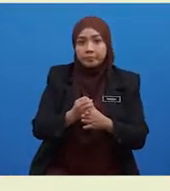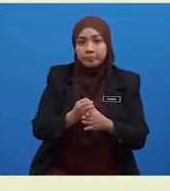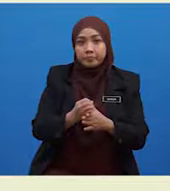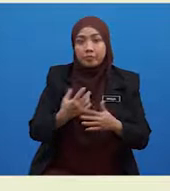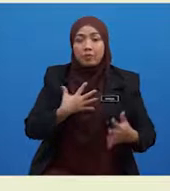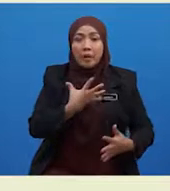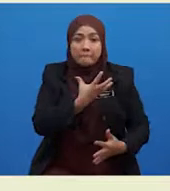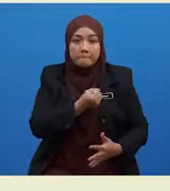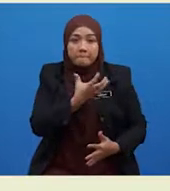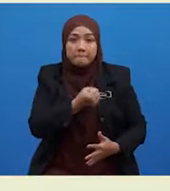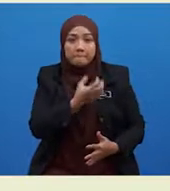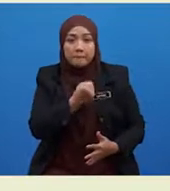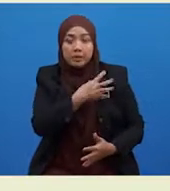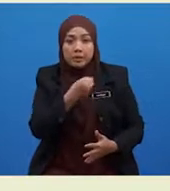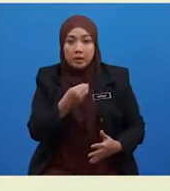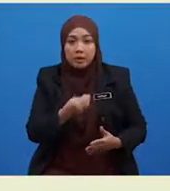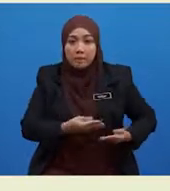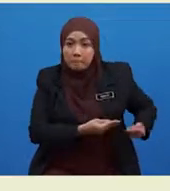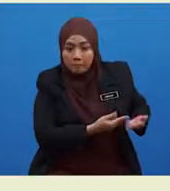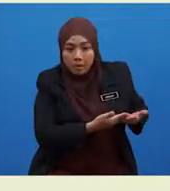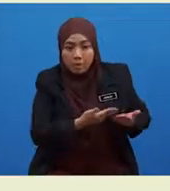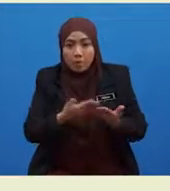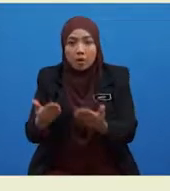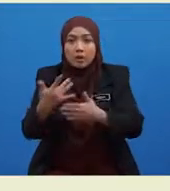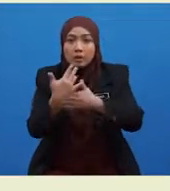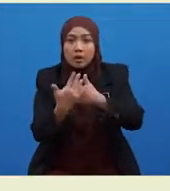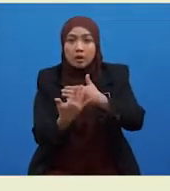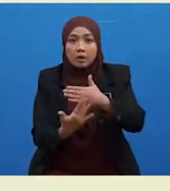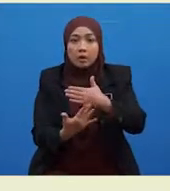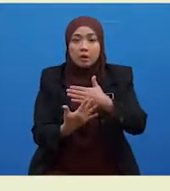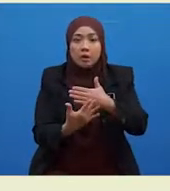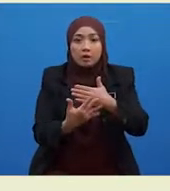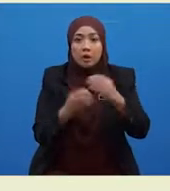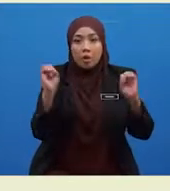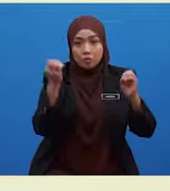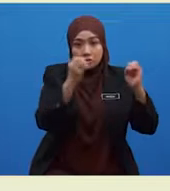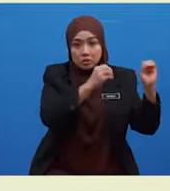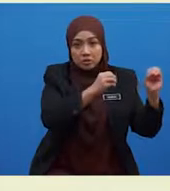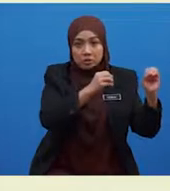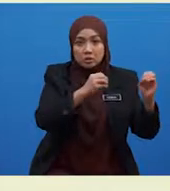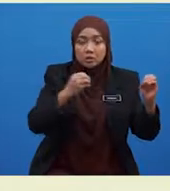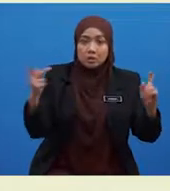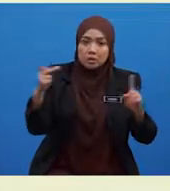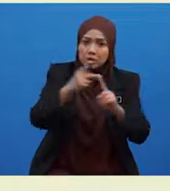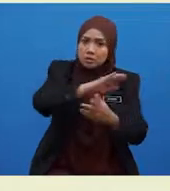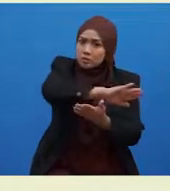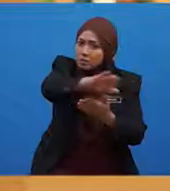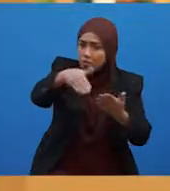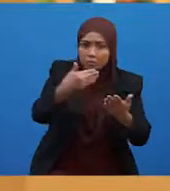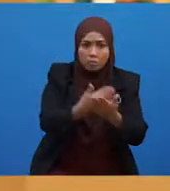mengepam dan membekalkan darah beroksigen ke seluruh badan dalam jangka masa yang